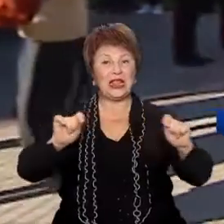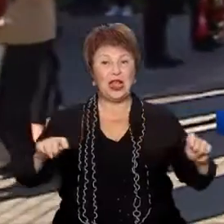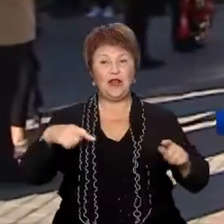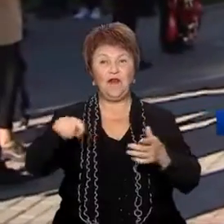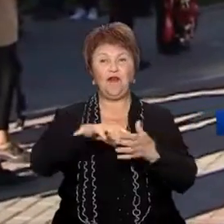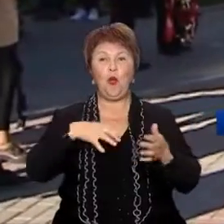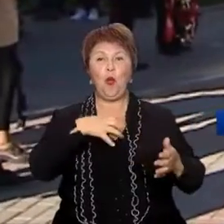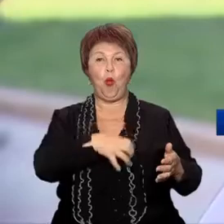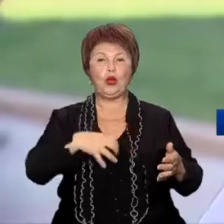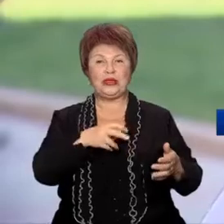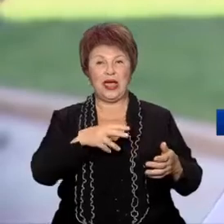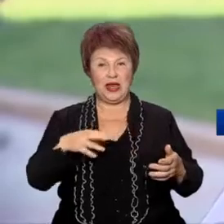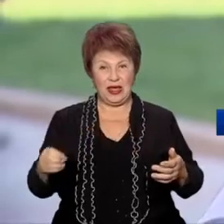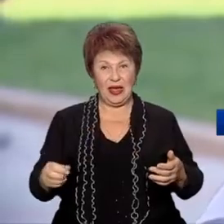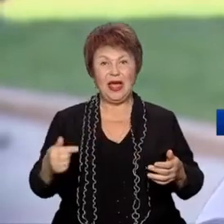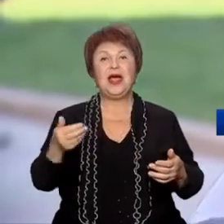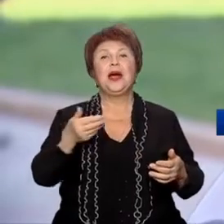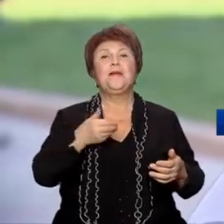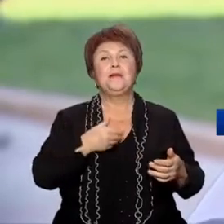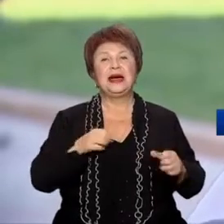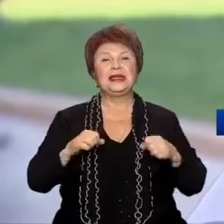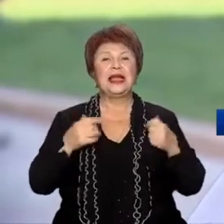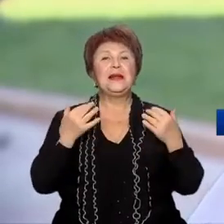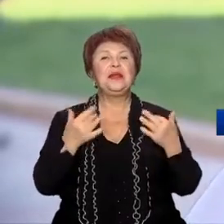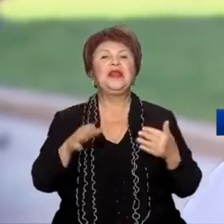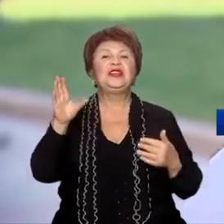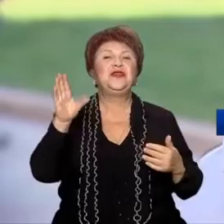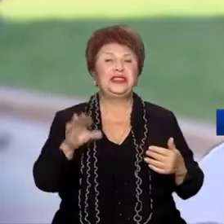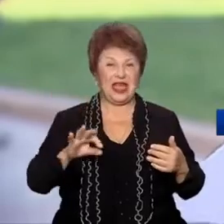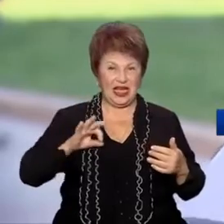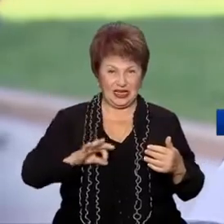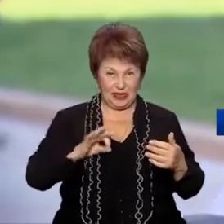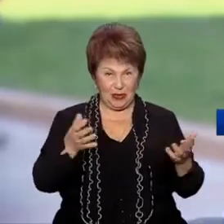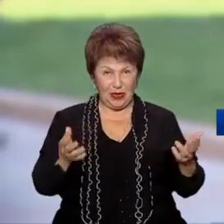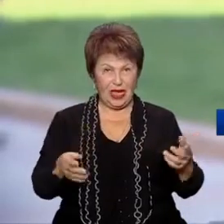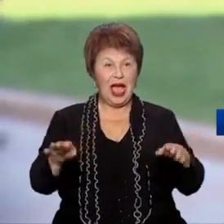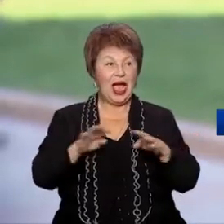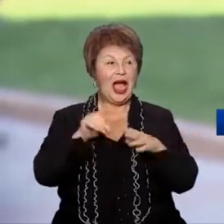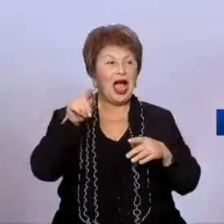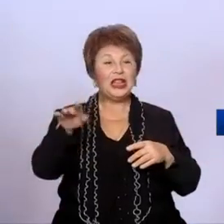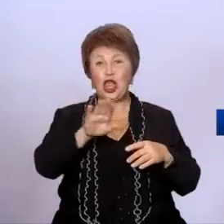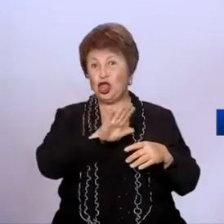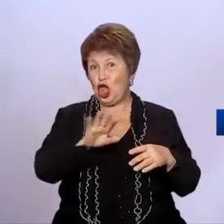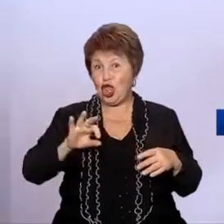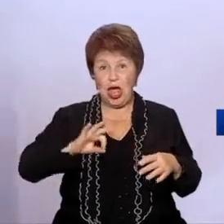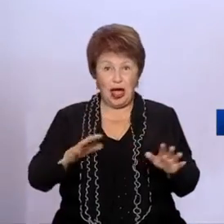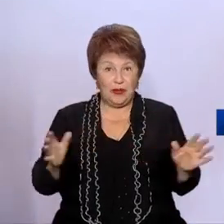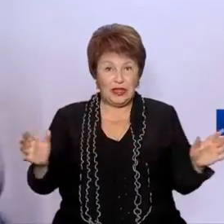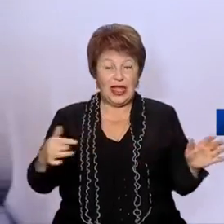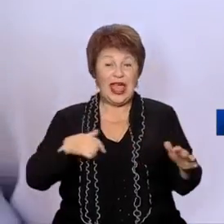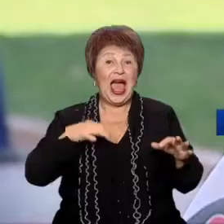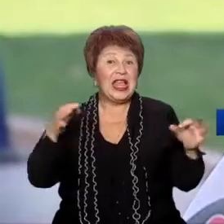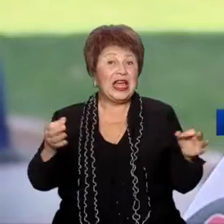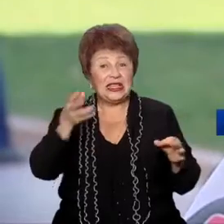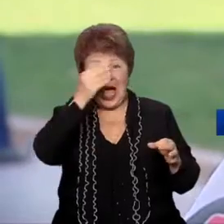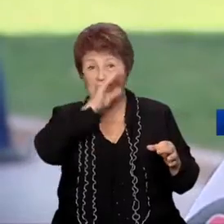Мозыре. Мы старались привлечь всех в комсомол. Даже, знаете, как это ты не комсомолец? Я никогда